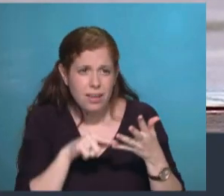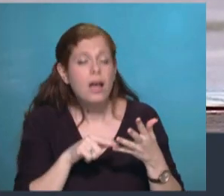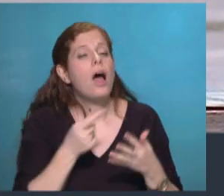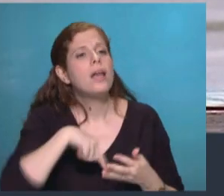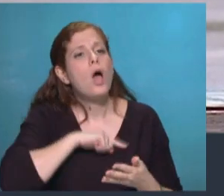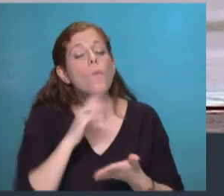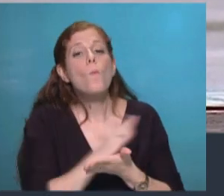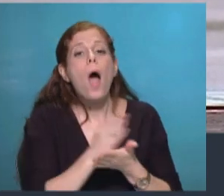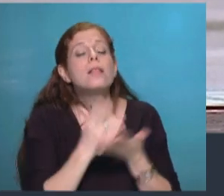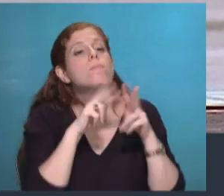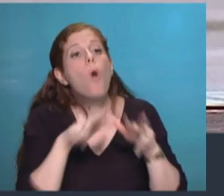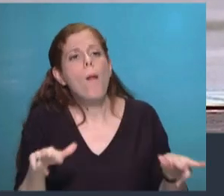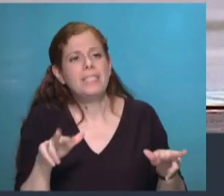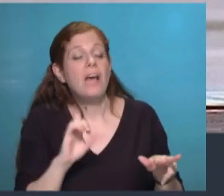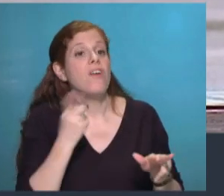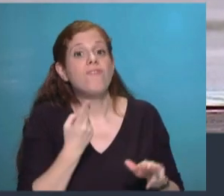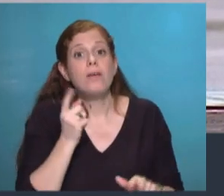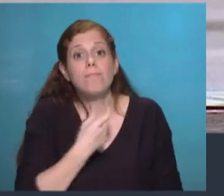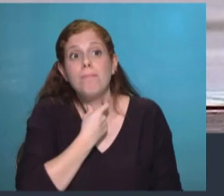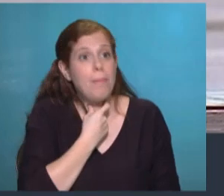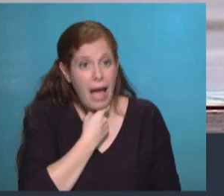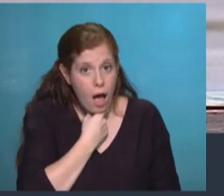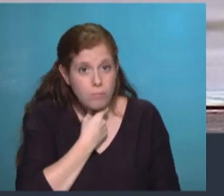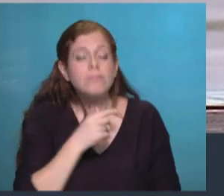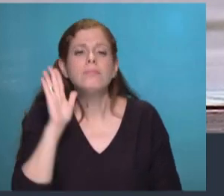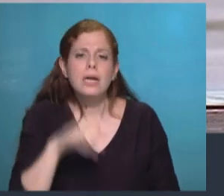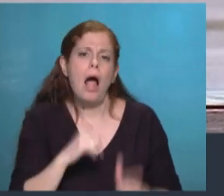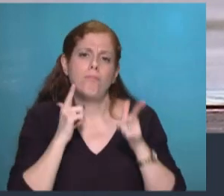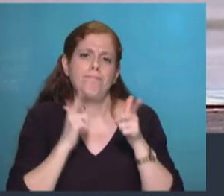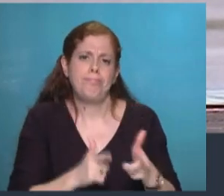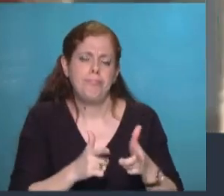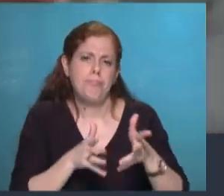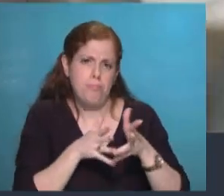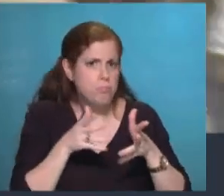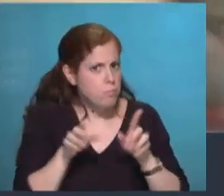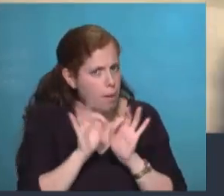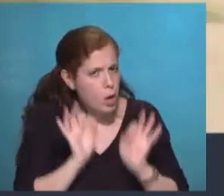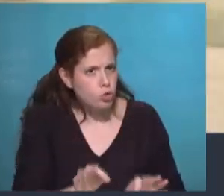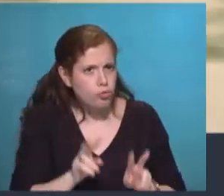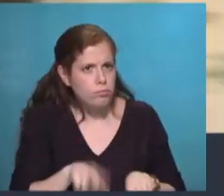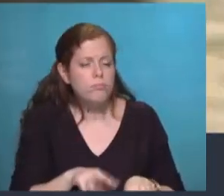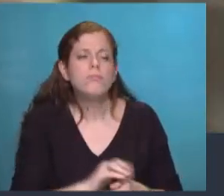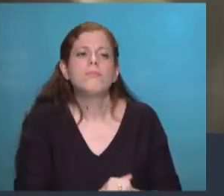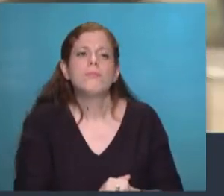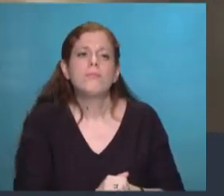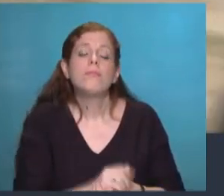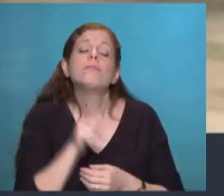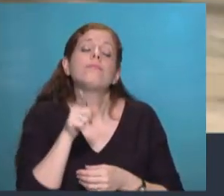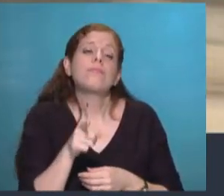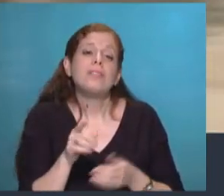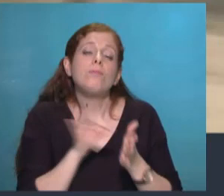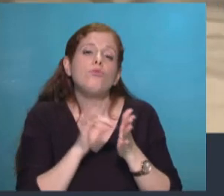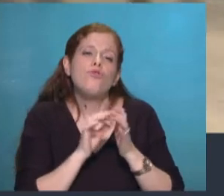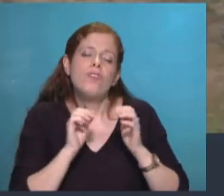תרחיש, ואם נידרש לכך, גם למערכה רחבה. המפתח לשקט בגבול, כמו בכל אירועי